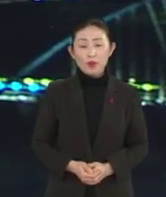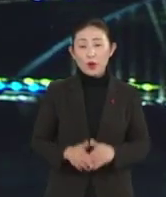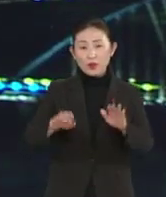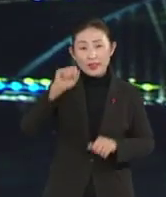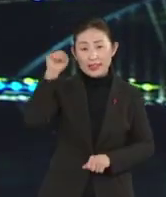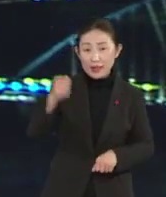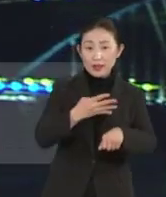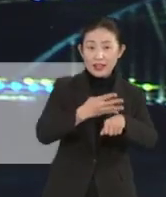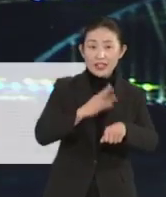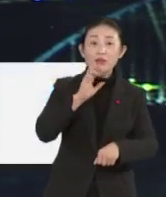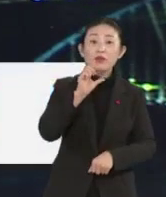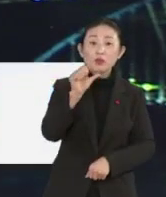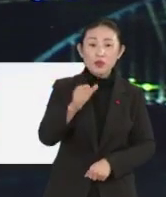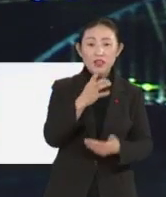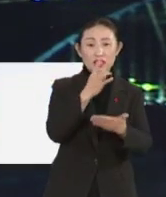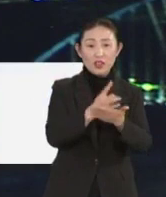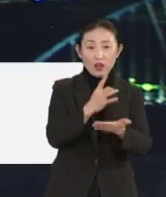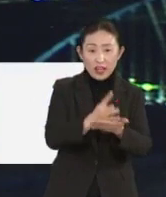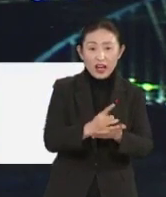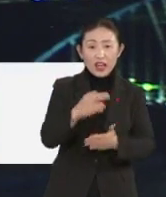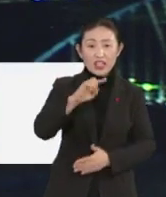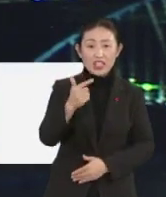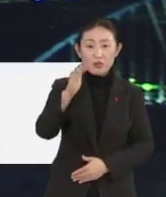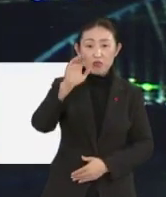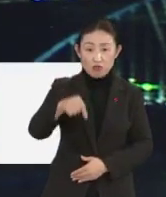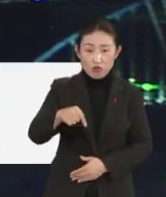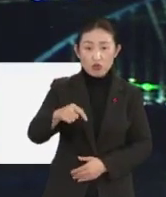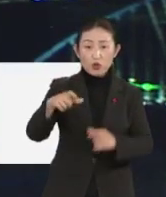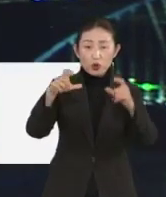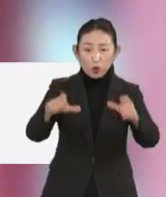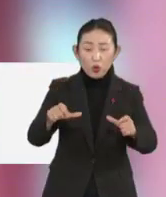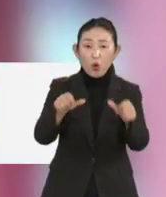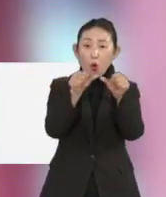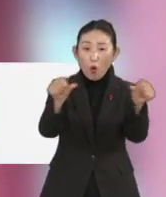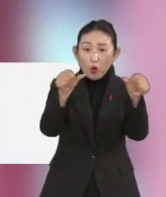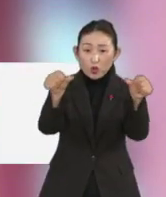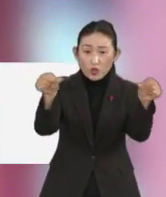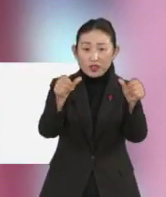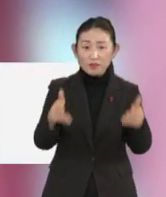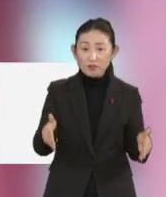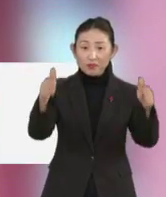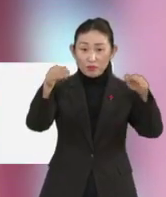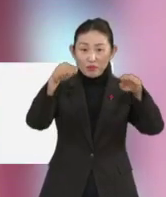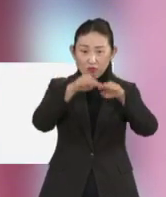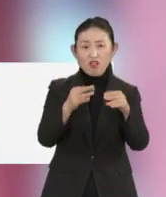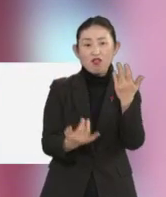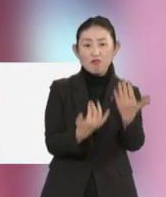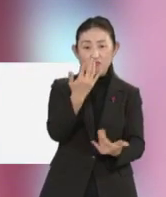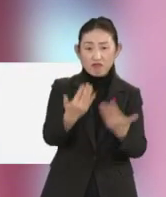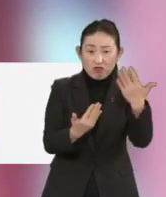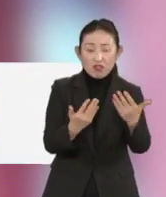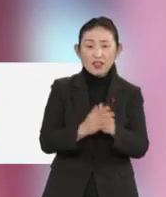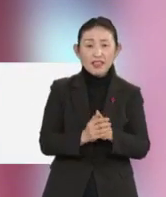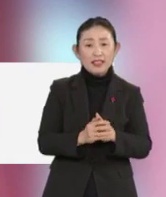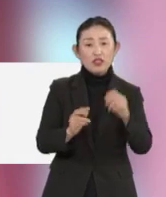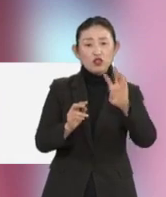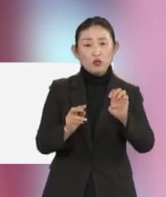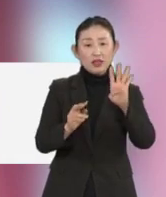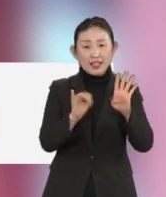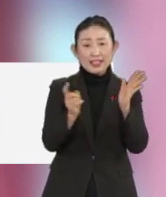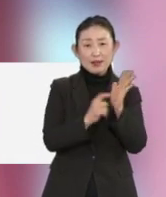오늘 새벽 4시 35분쯤 천안시 동남구 신부동의한 5층짜리 다가구주택에서 부리나 주민